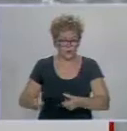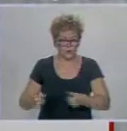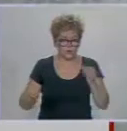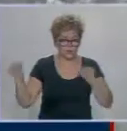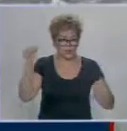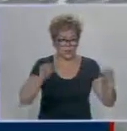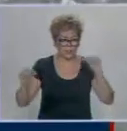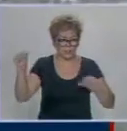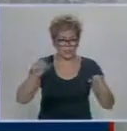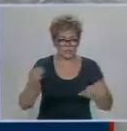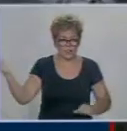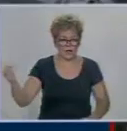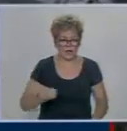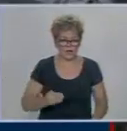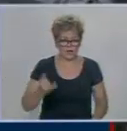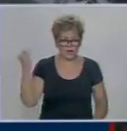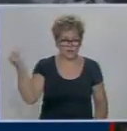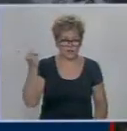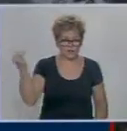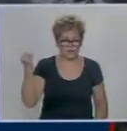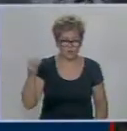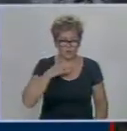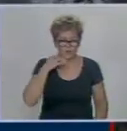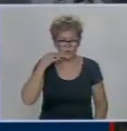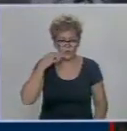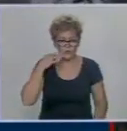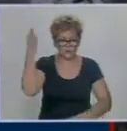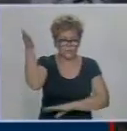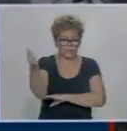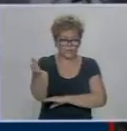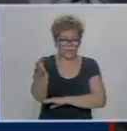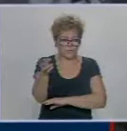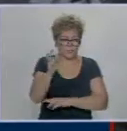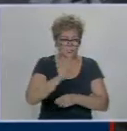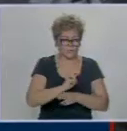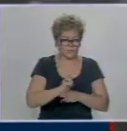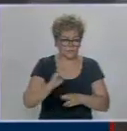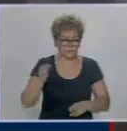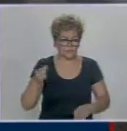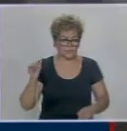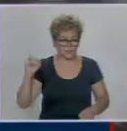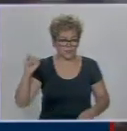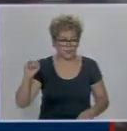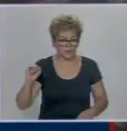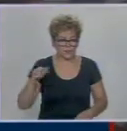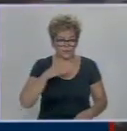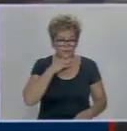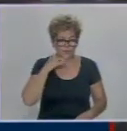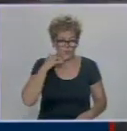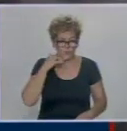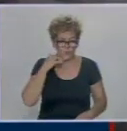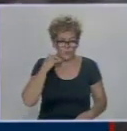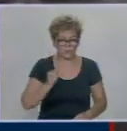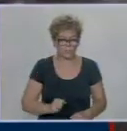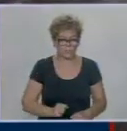primit multe informații de la multe instituții ale statului, iar SRI-ul e una dintre ele. Am primit foarte multe sesizări